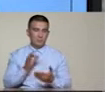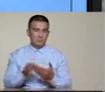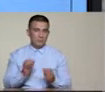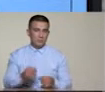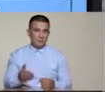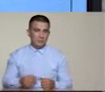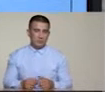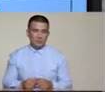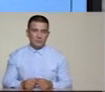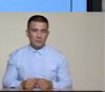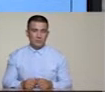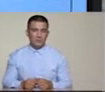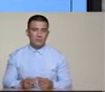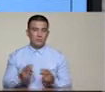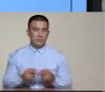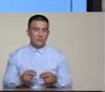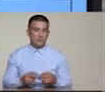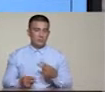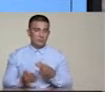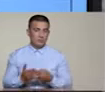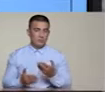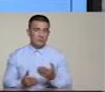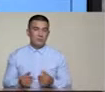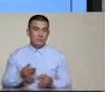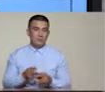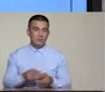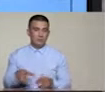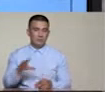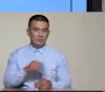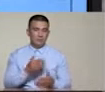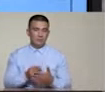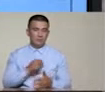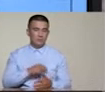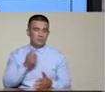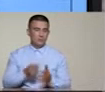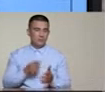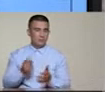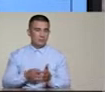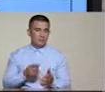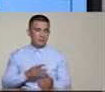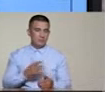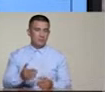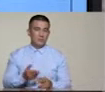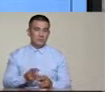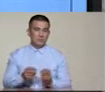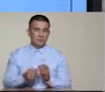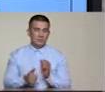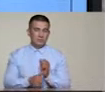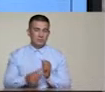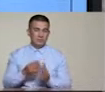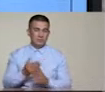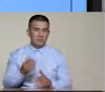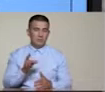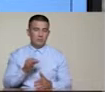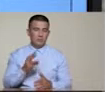bo'ldi. Tekshirib ko'rishingiz mumkin, agar siz aniqlagan bo'lsangiz. Ha, albatta 16 raqami rim